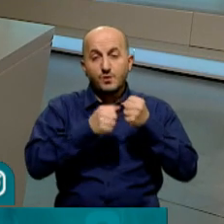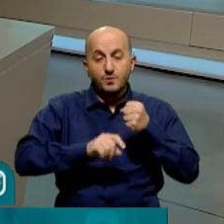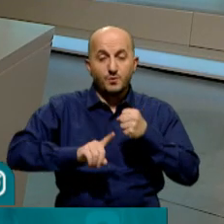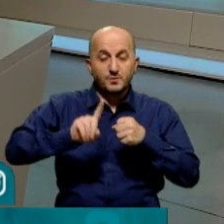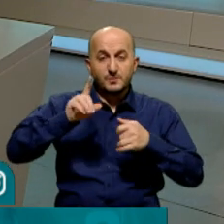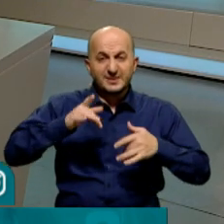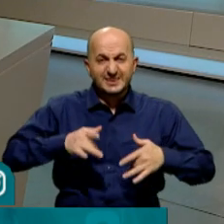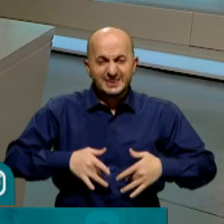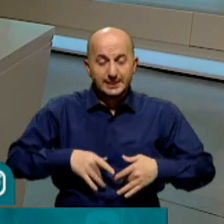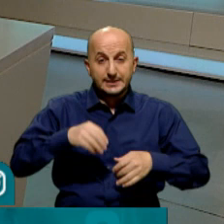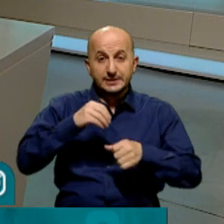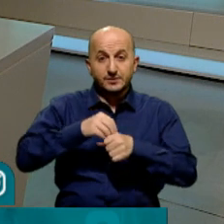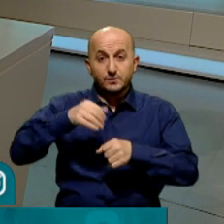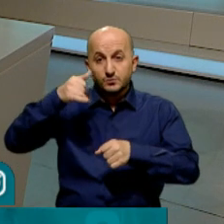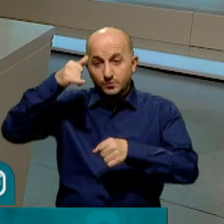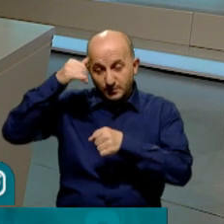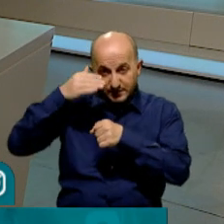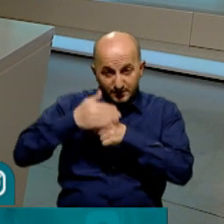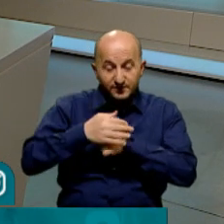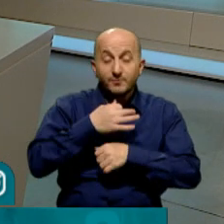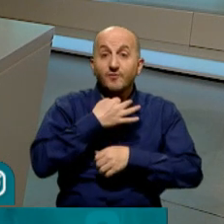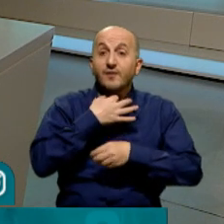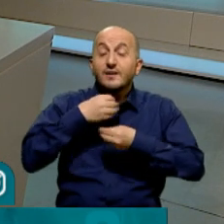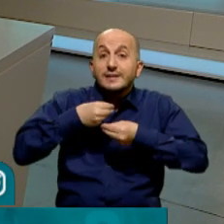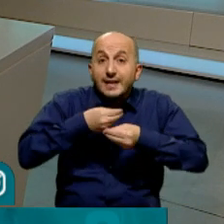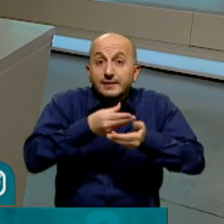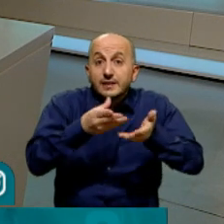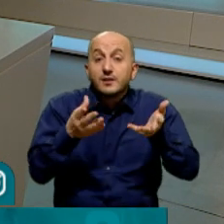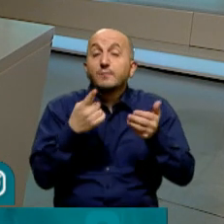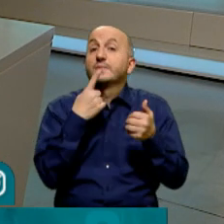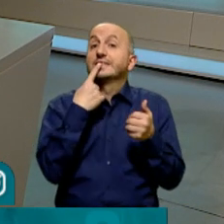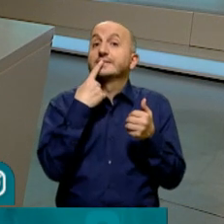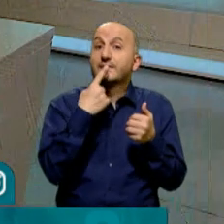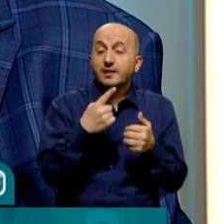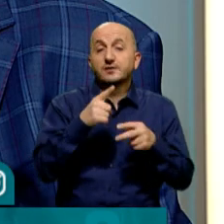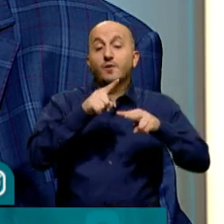için kurban kesip fakirlere dağıtacağım derse bu adak olur Hanefilerde.